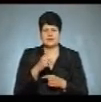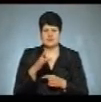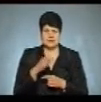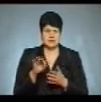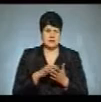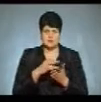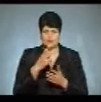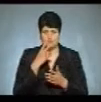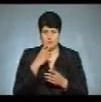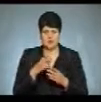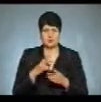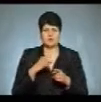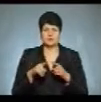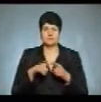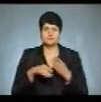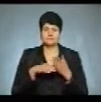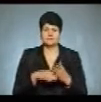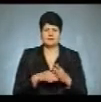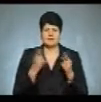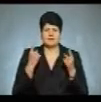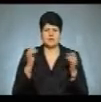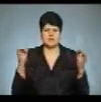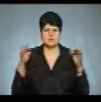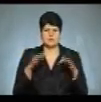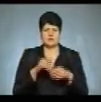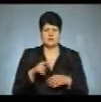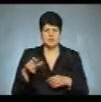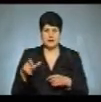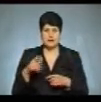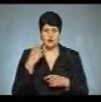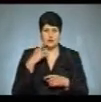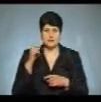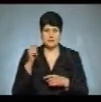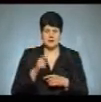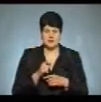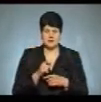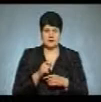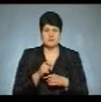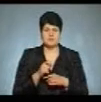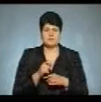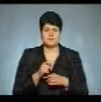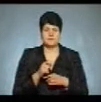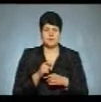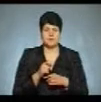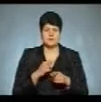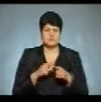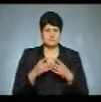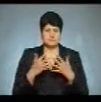побачили карету швидкої і велике скупчення людей. По прибуттю карети швидкої вже поїхали,